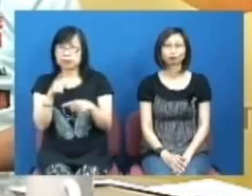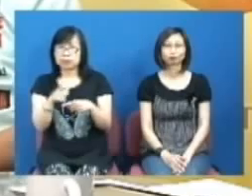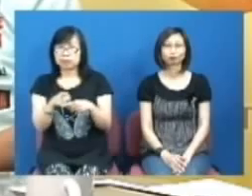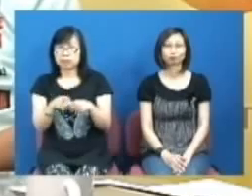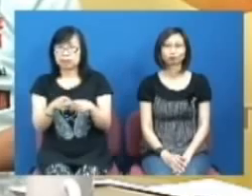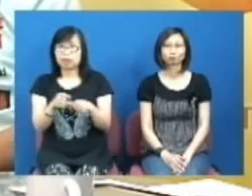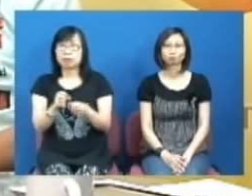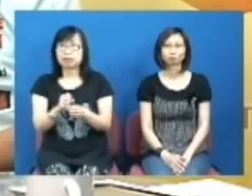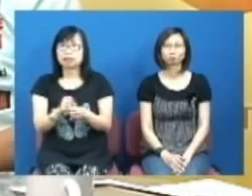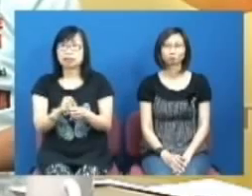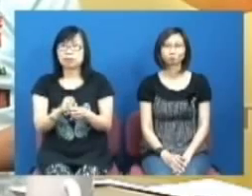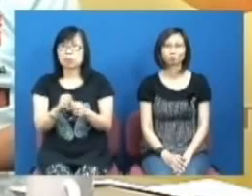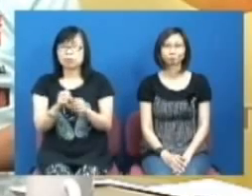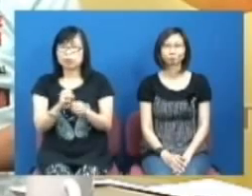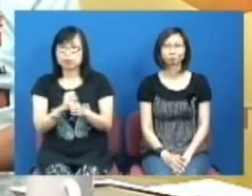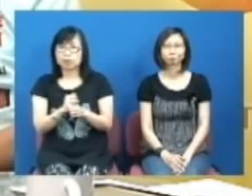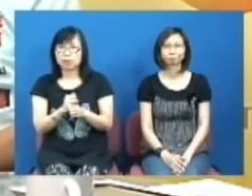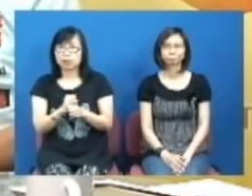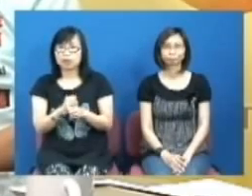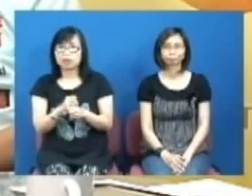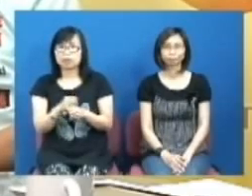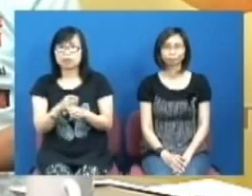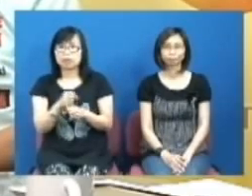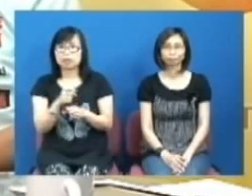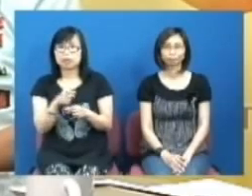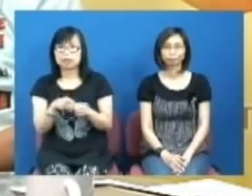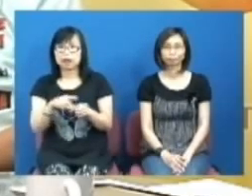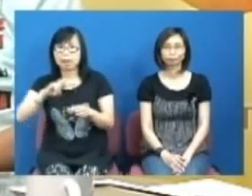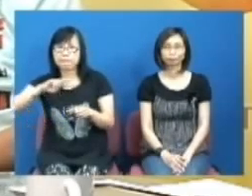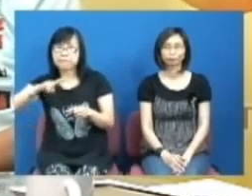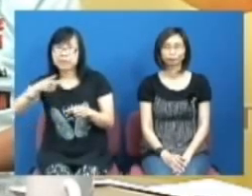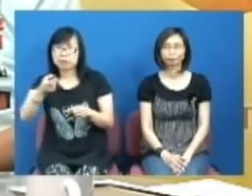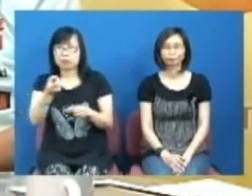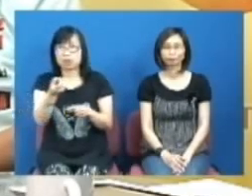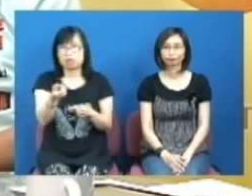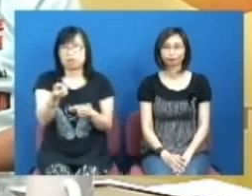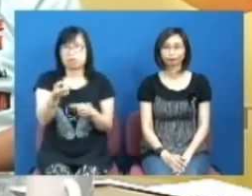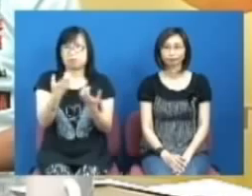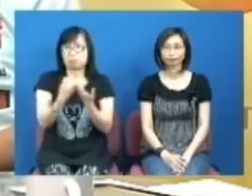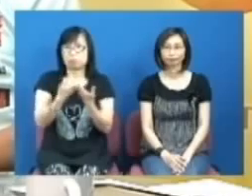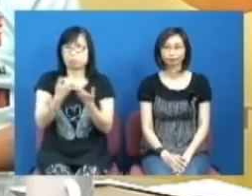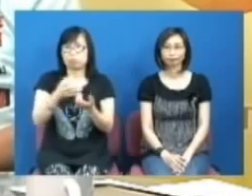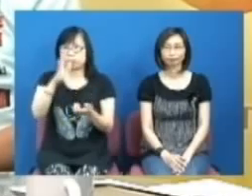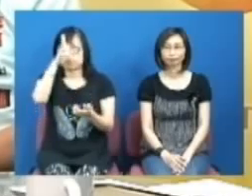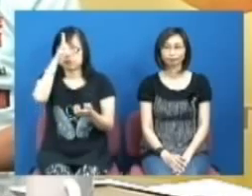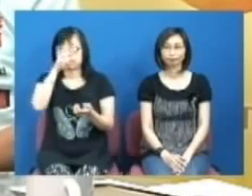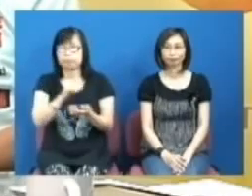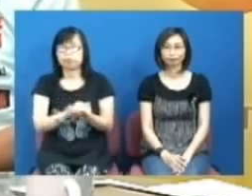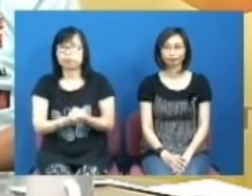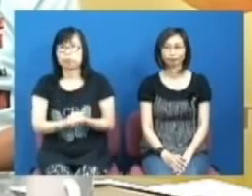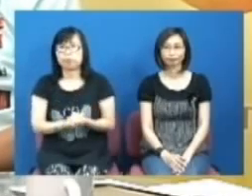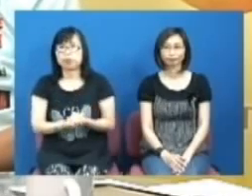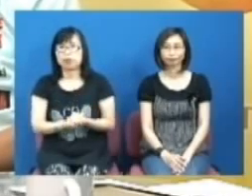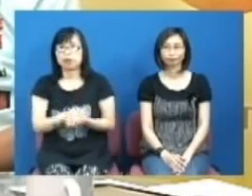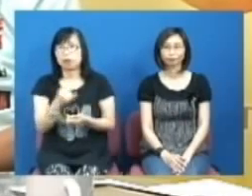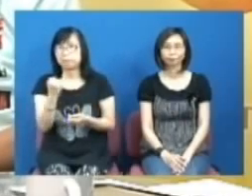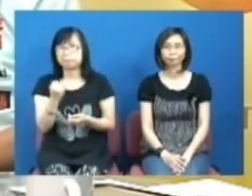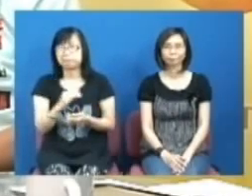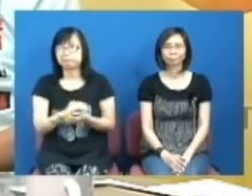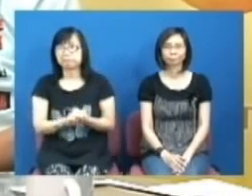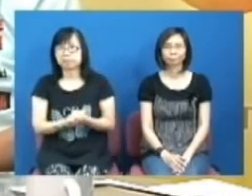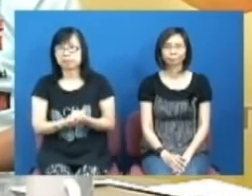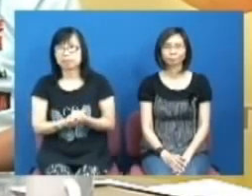咁樣，竟然間即係有一個變咗個少數政府啊呢個嘅話咧，咁就比較煩，咁所以